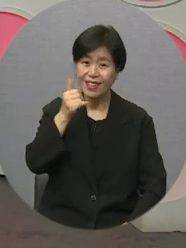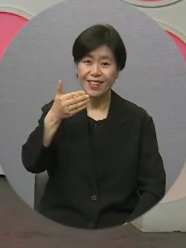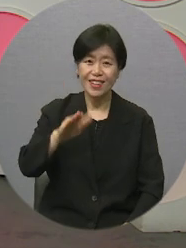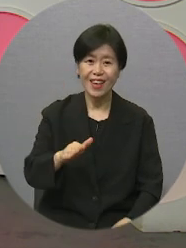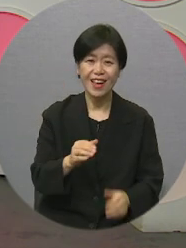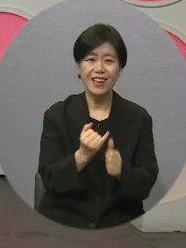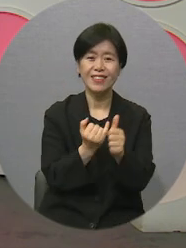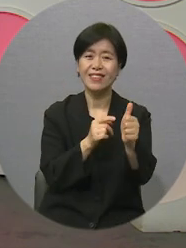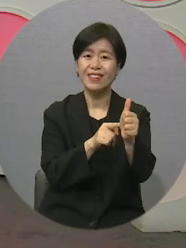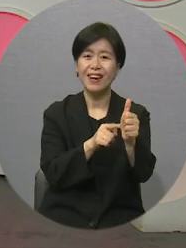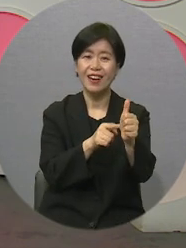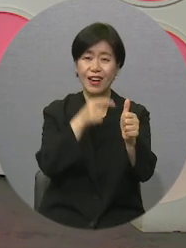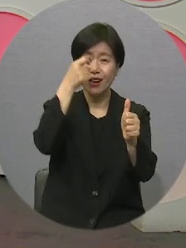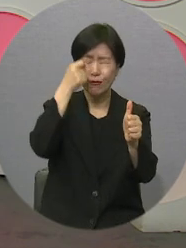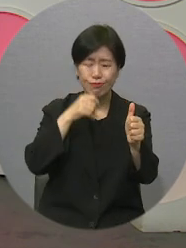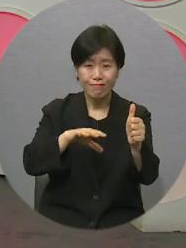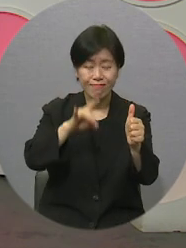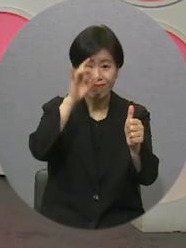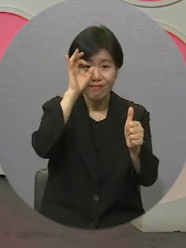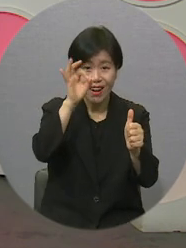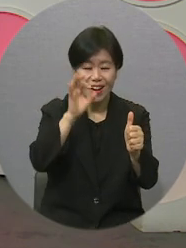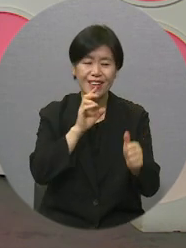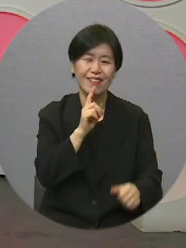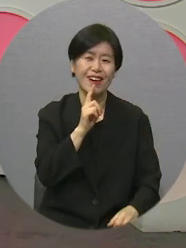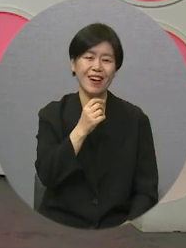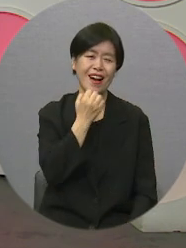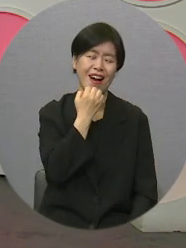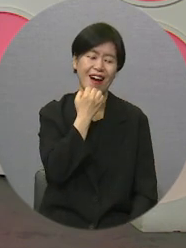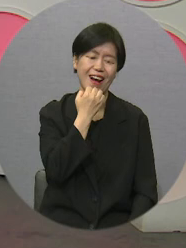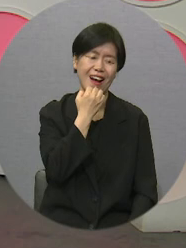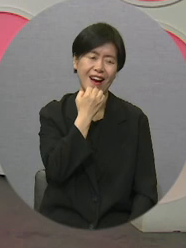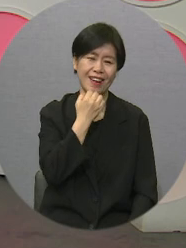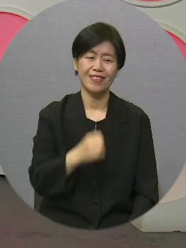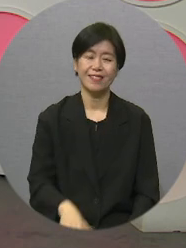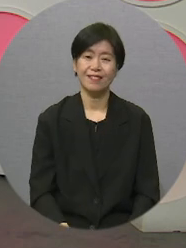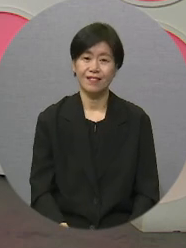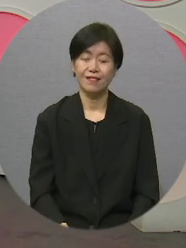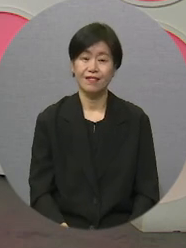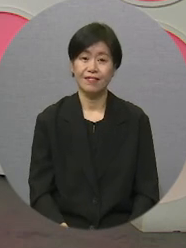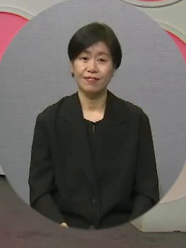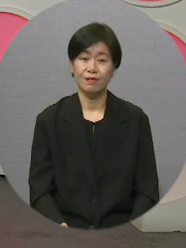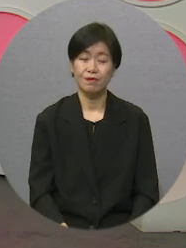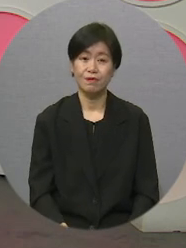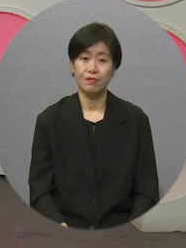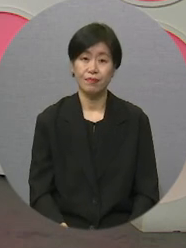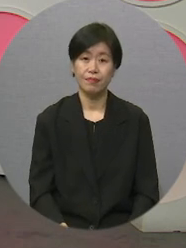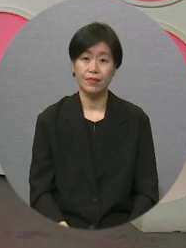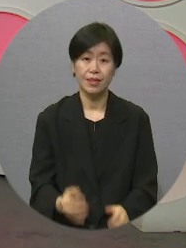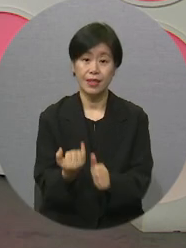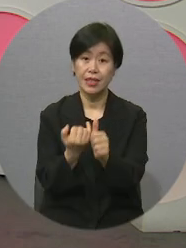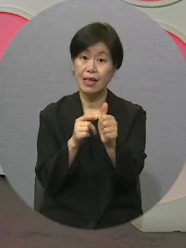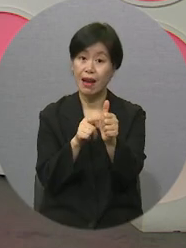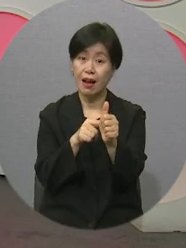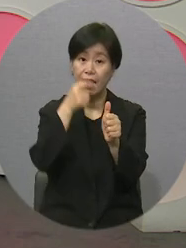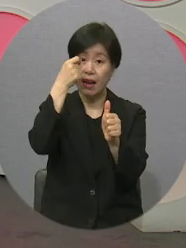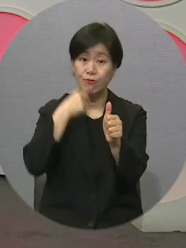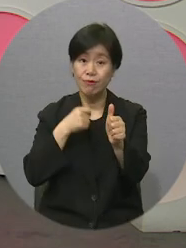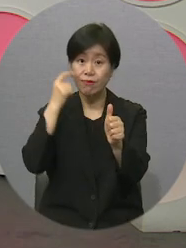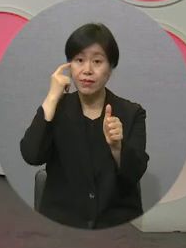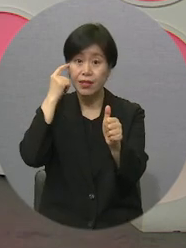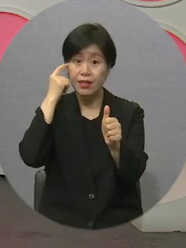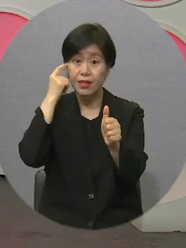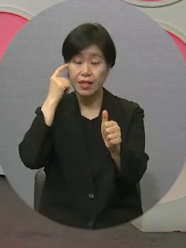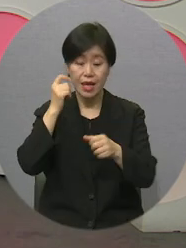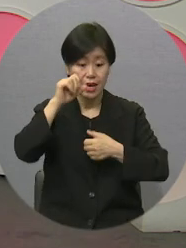라는 농담을 던지자 식장은 웃음바다가 됐습니다. 그날 흘린 신랑의 눈물은 구두끈을